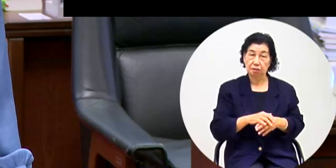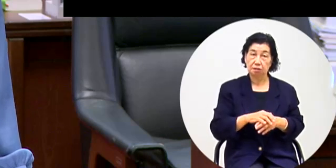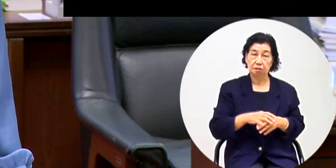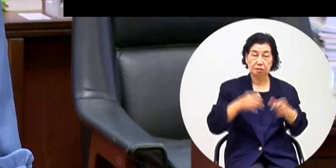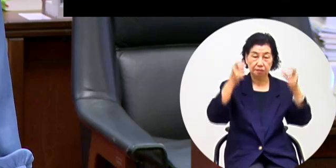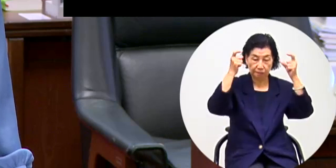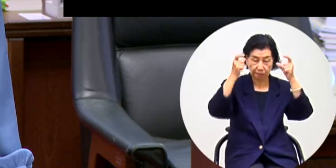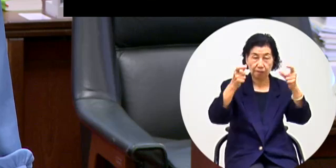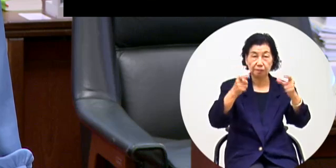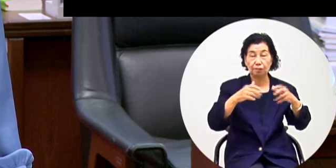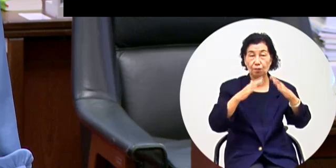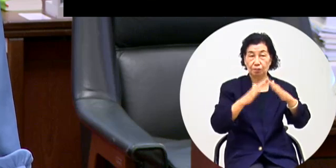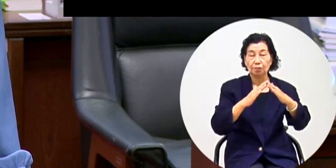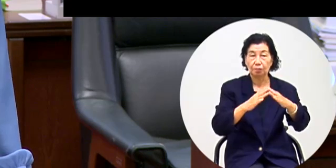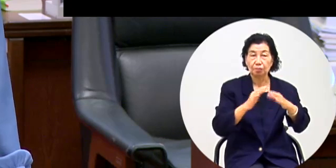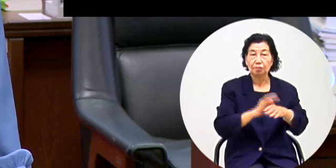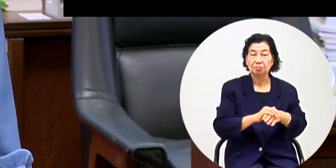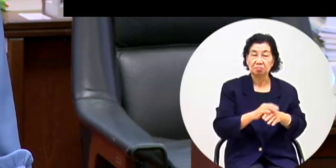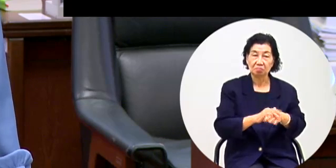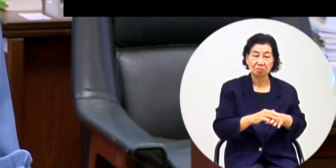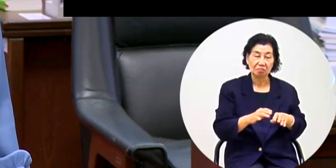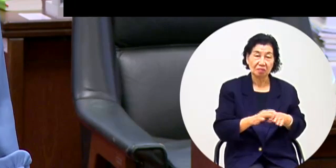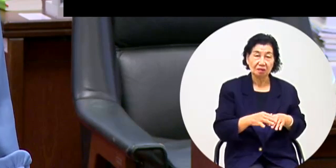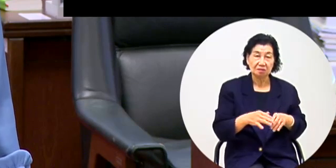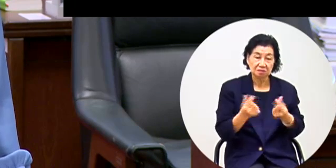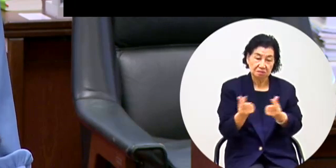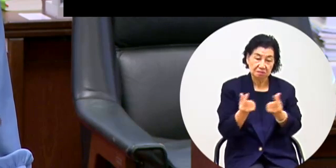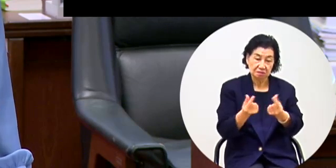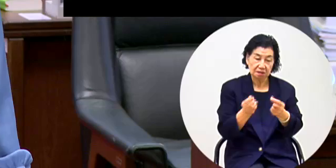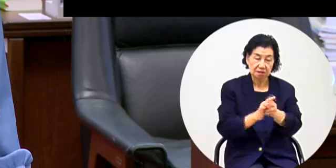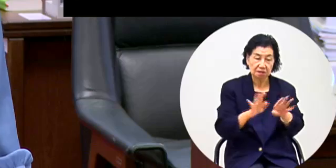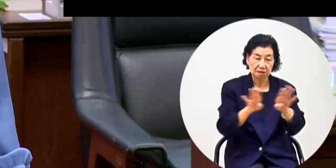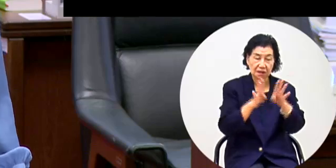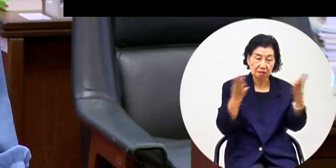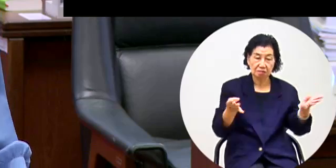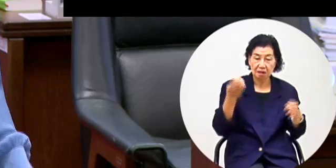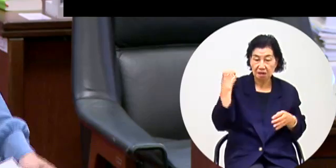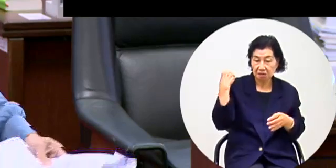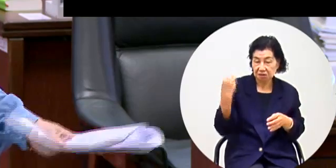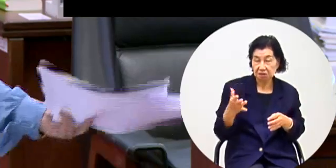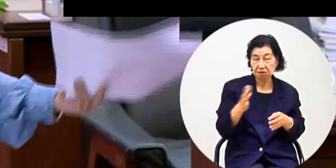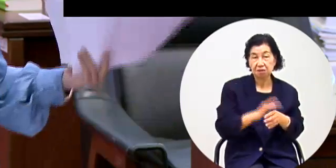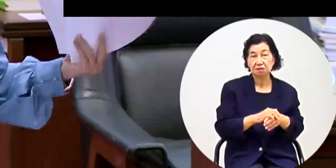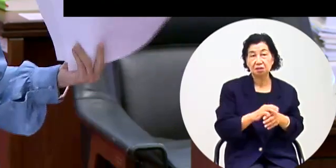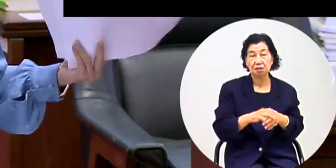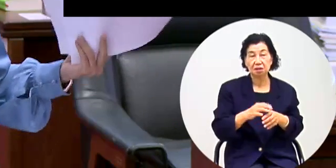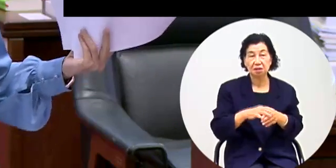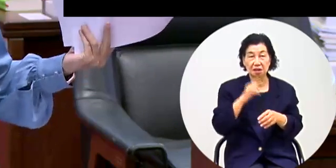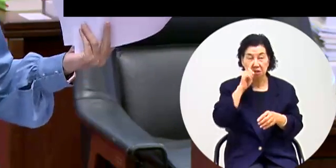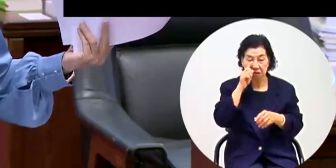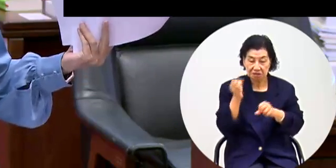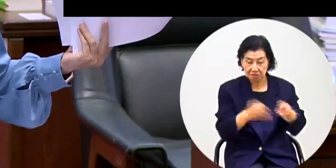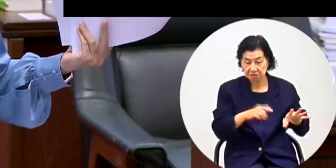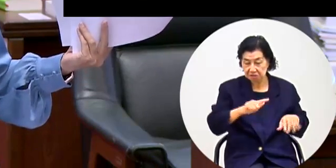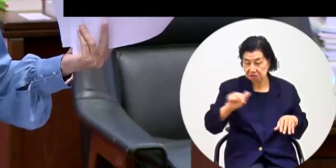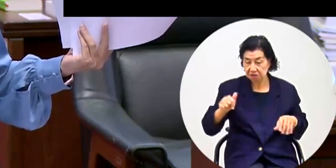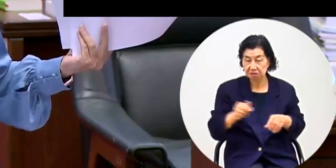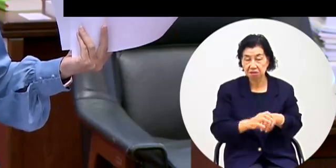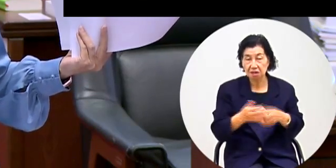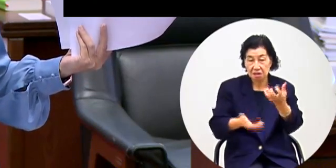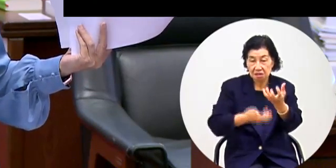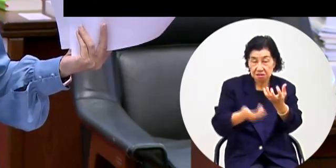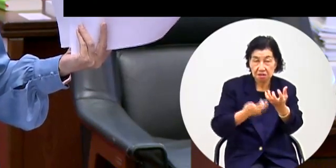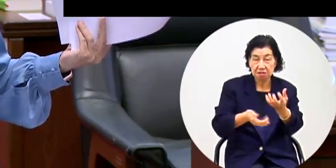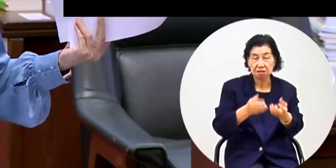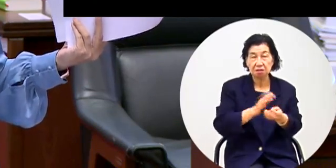新的掩埋场的一个状况。怎么会这样？高雄市变成自己不做掩埋场